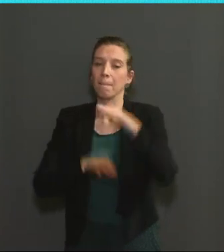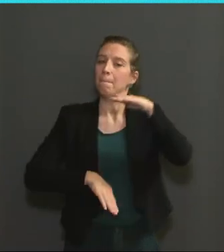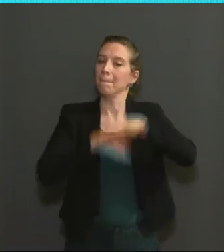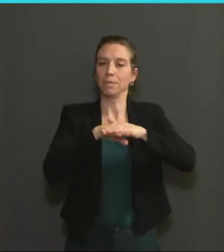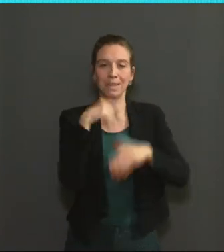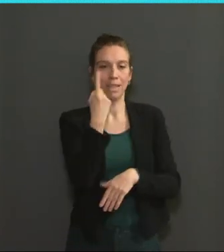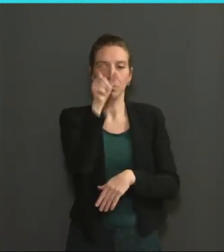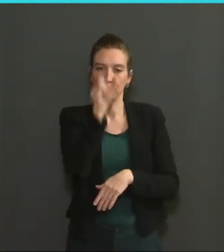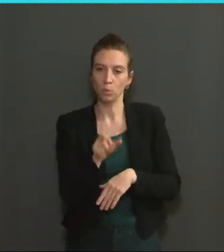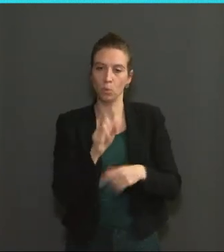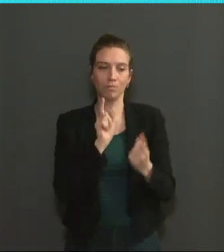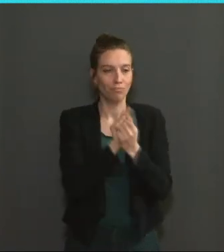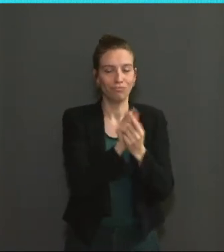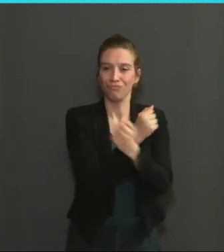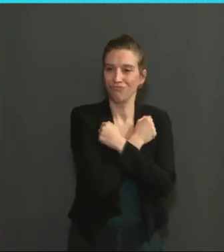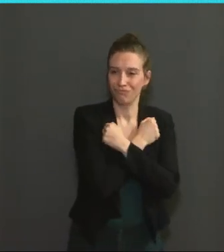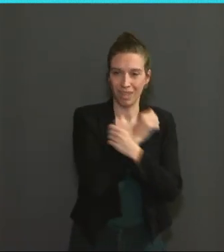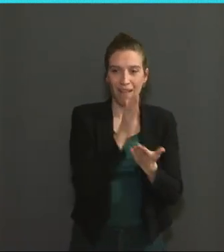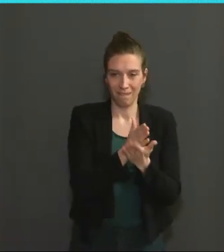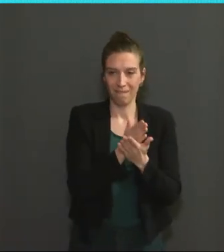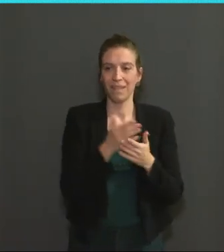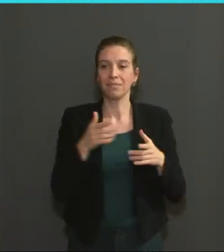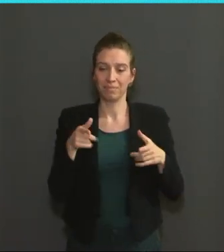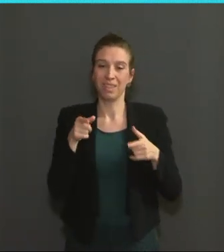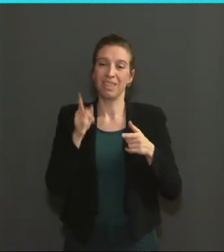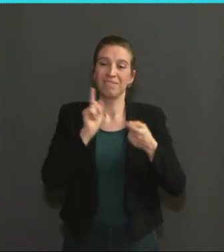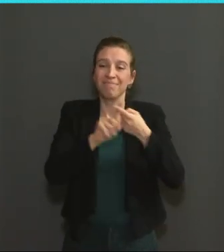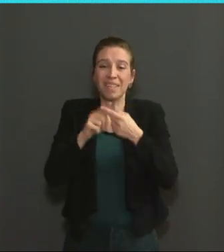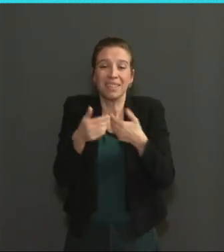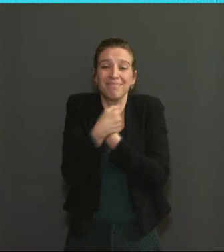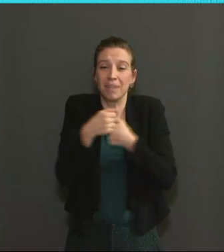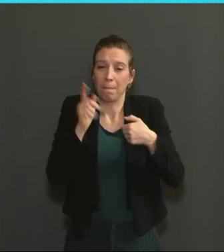dichte contacten is é van de krachtigste wapens